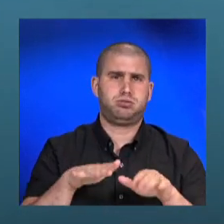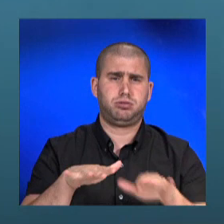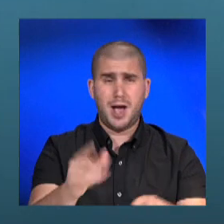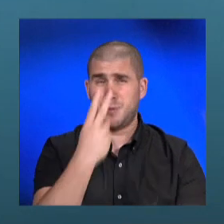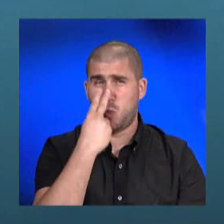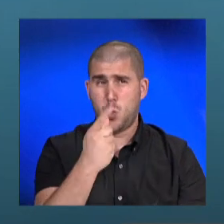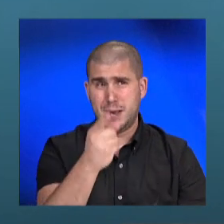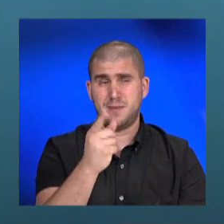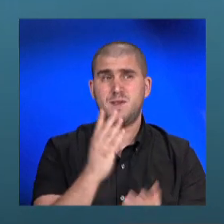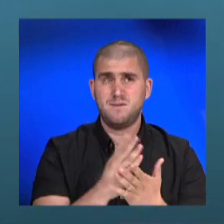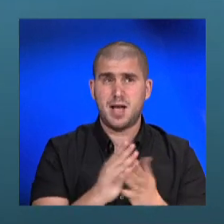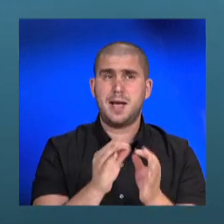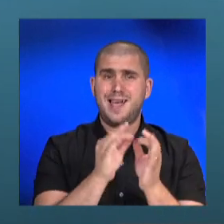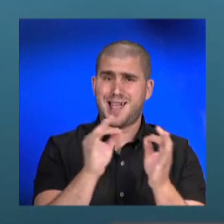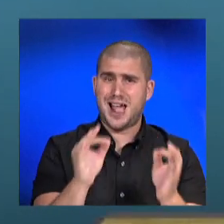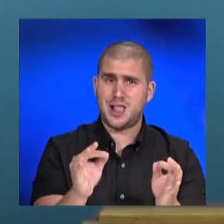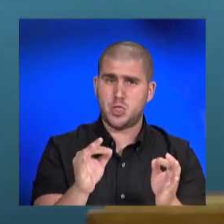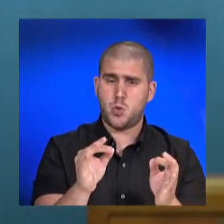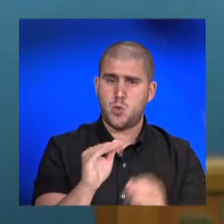מתחילים בלי הדבקה.